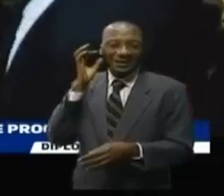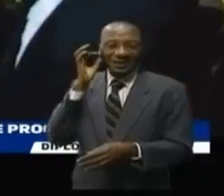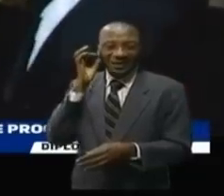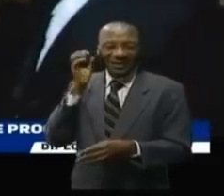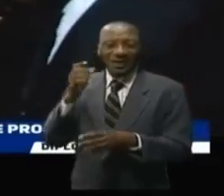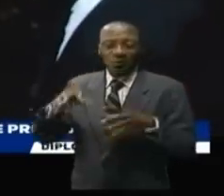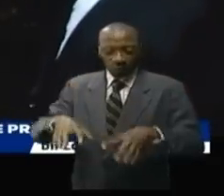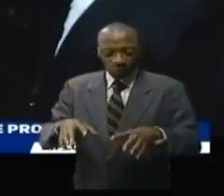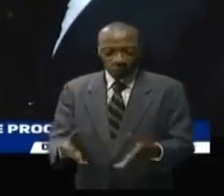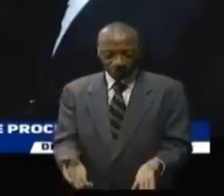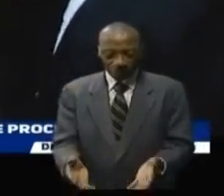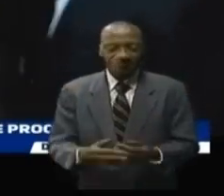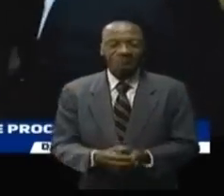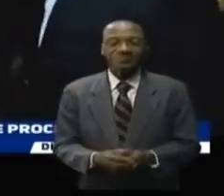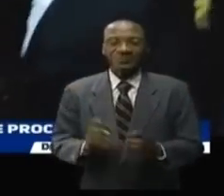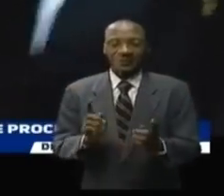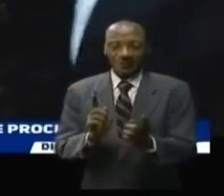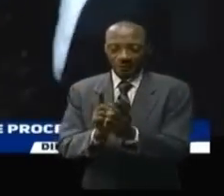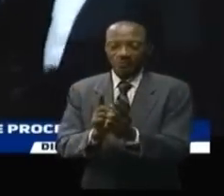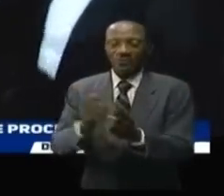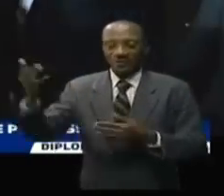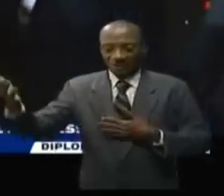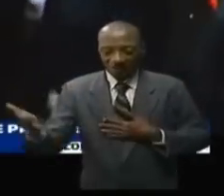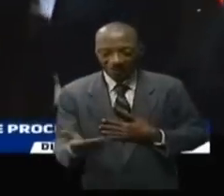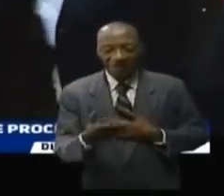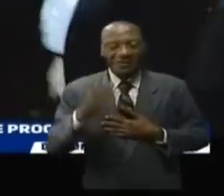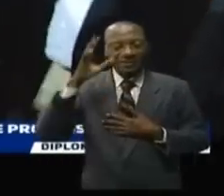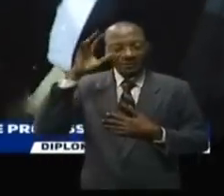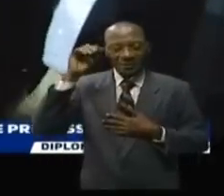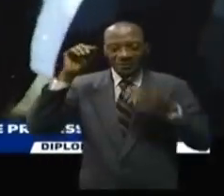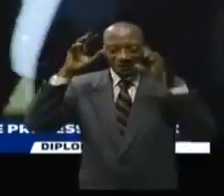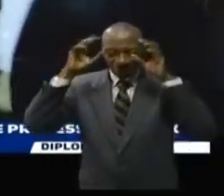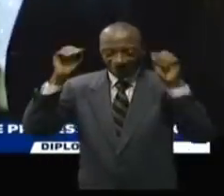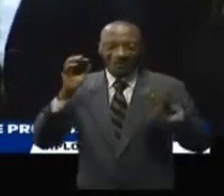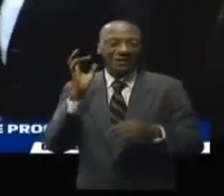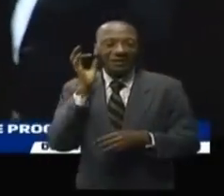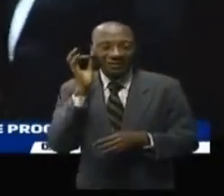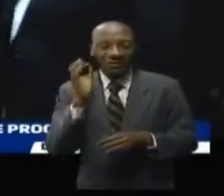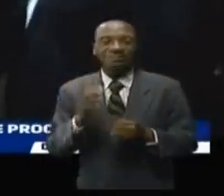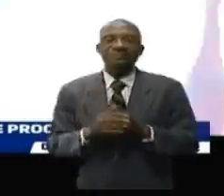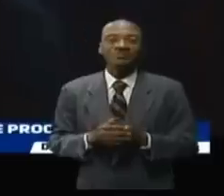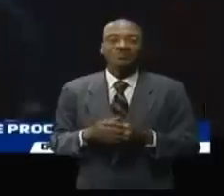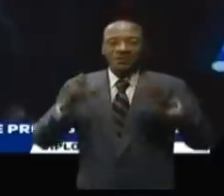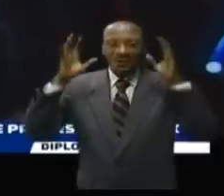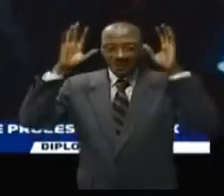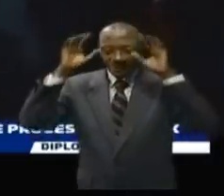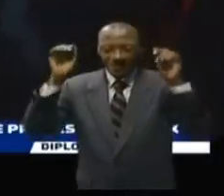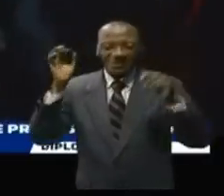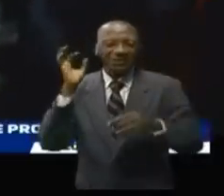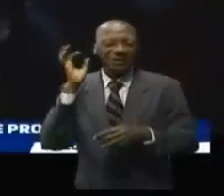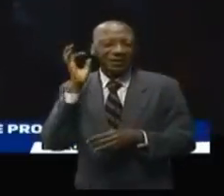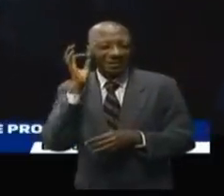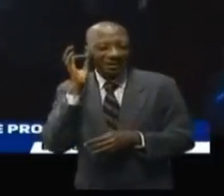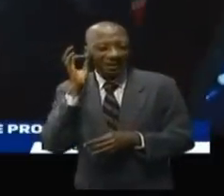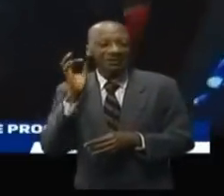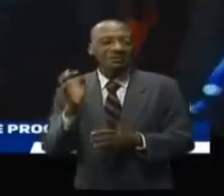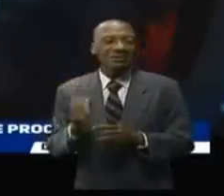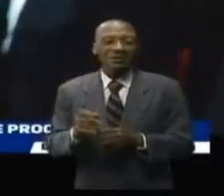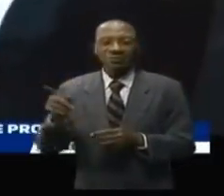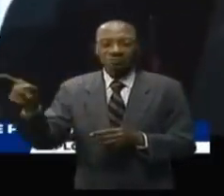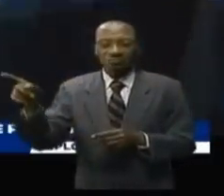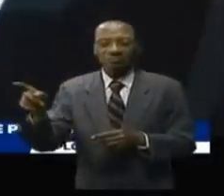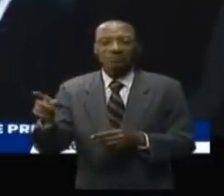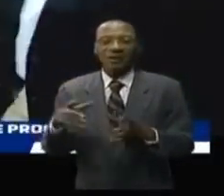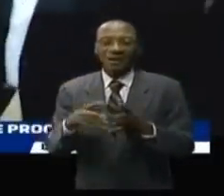autant l'attention de l'opinion publique internationale, le président kényan aura des échanges bilatéraux avec son homologue de